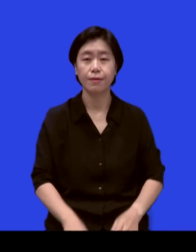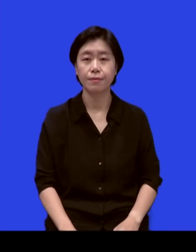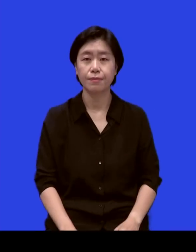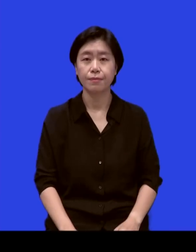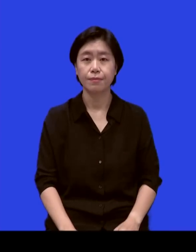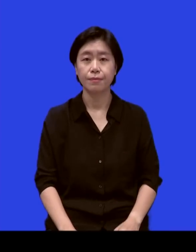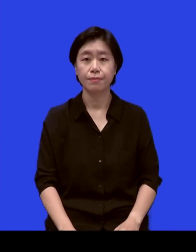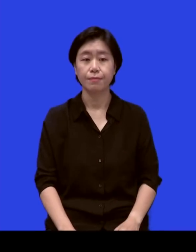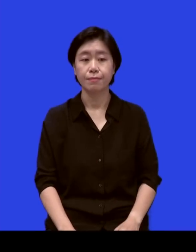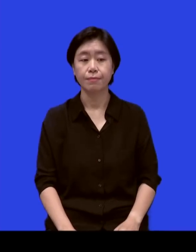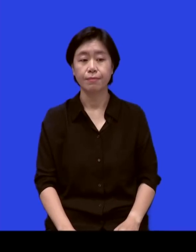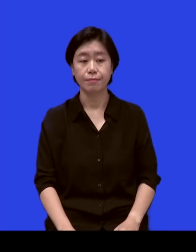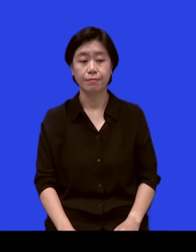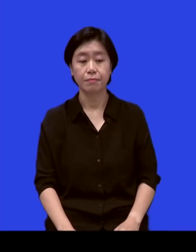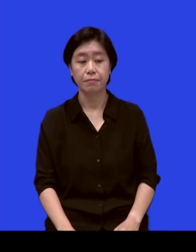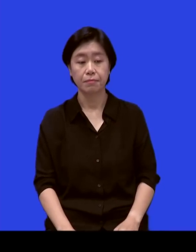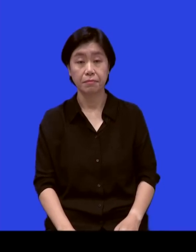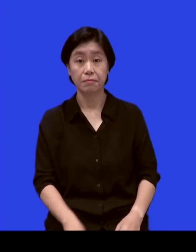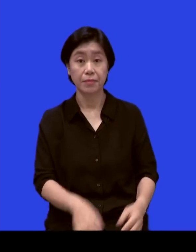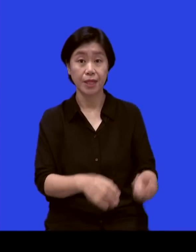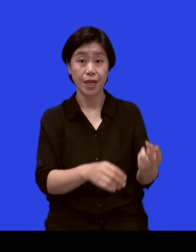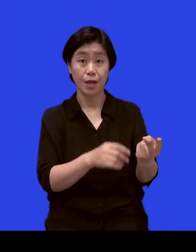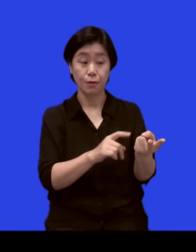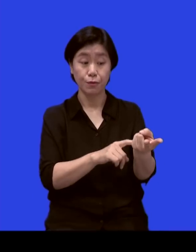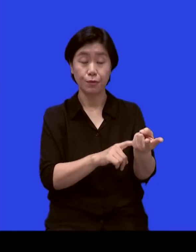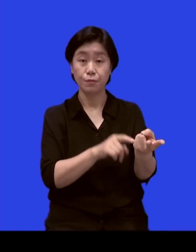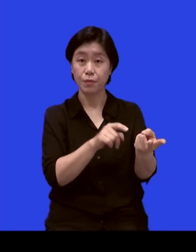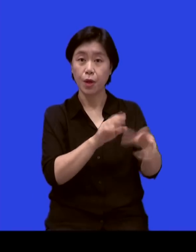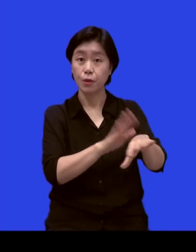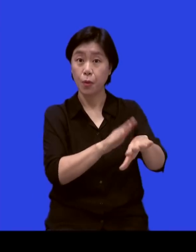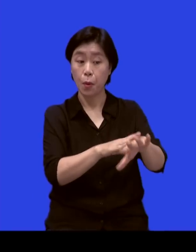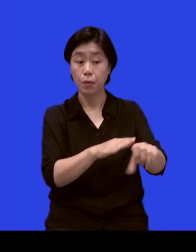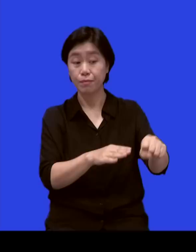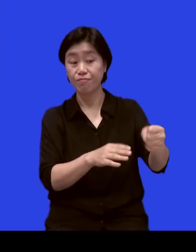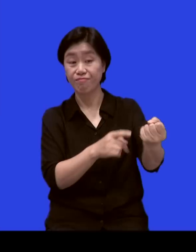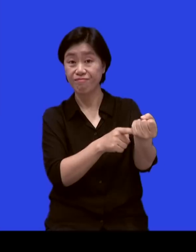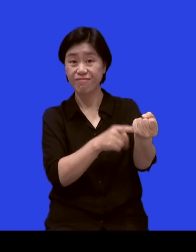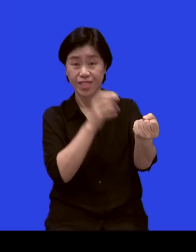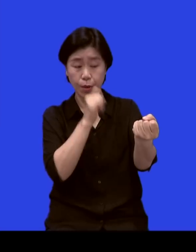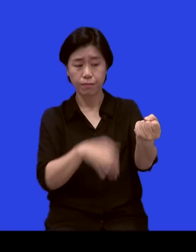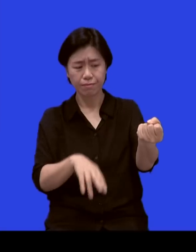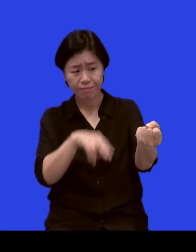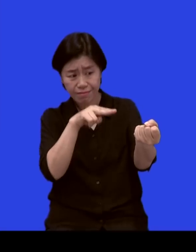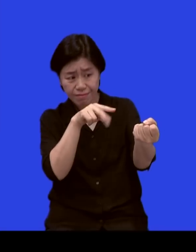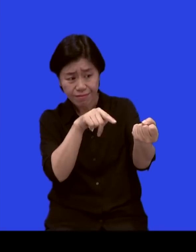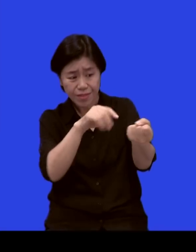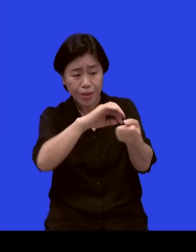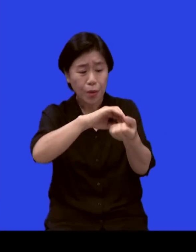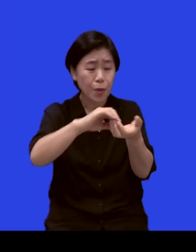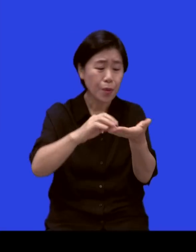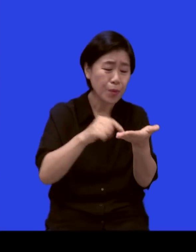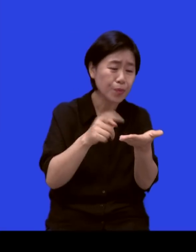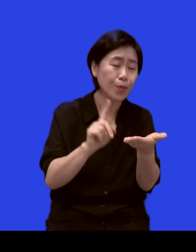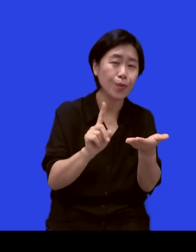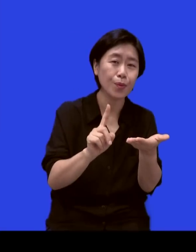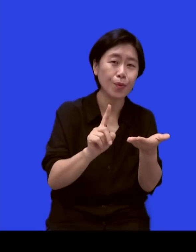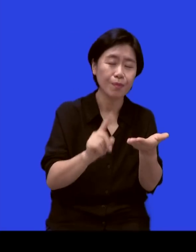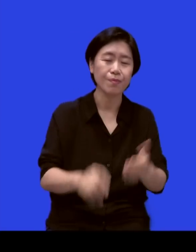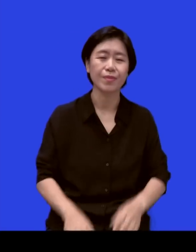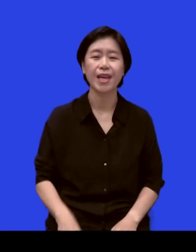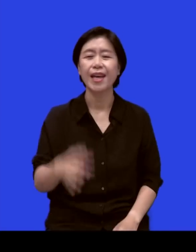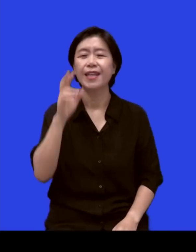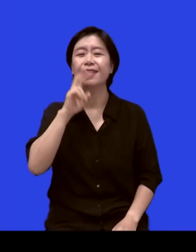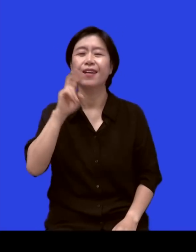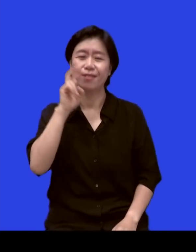들어가시면서 제가 손을 보니까 손을 이렇게 꾹 움켜쥐고 계신데 예. 그 손을 보니까 거기에 이제 찬송가. 어. 제가 그 전에